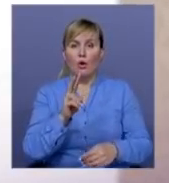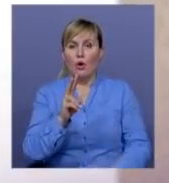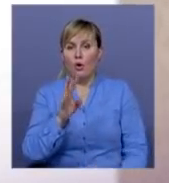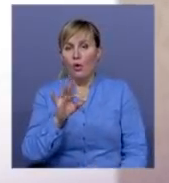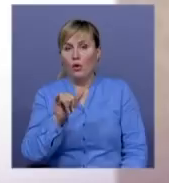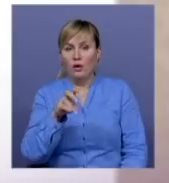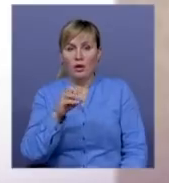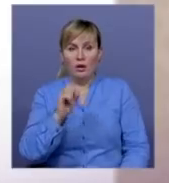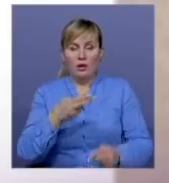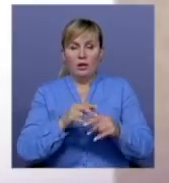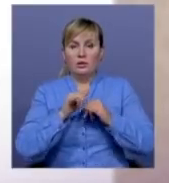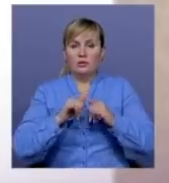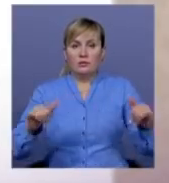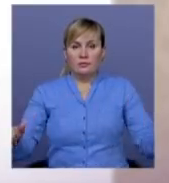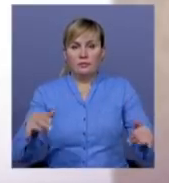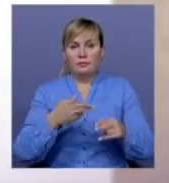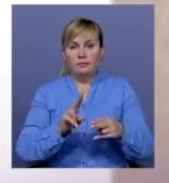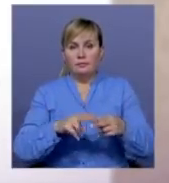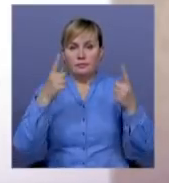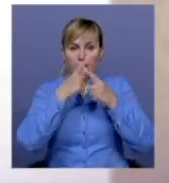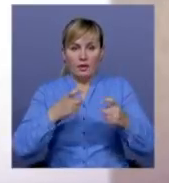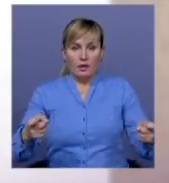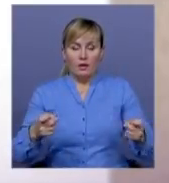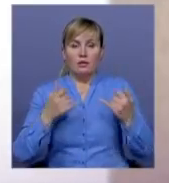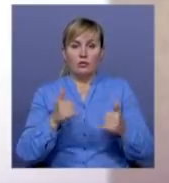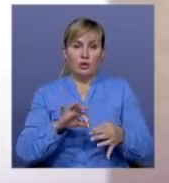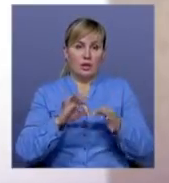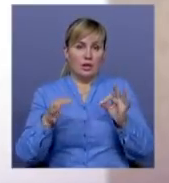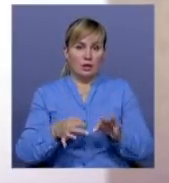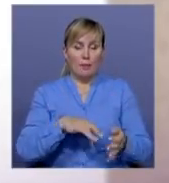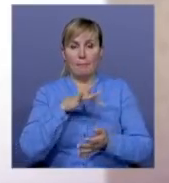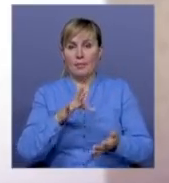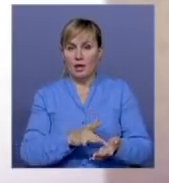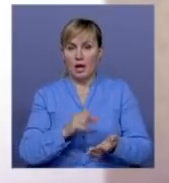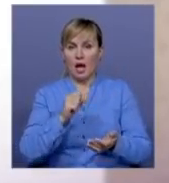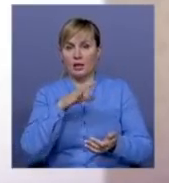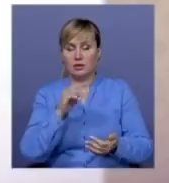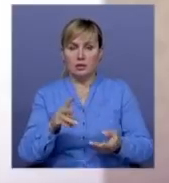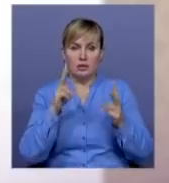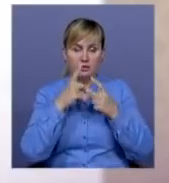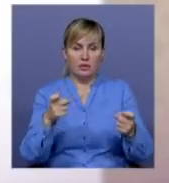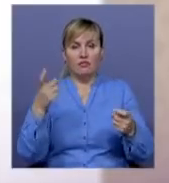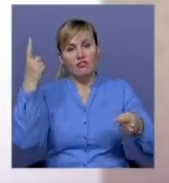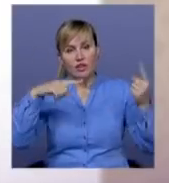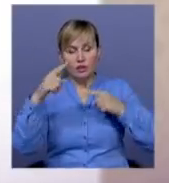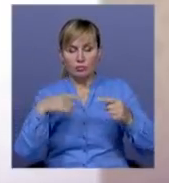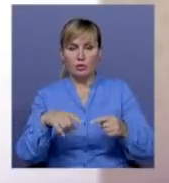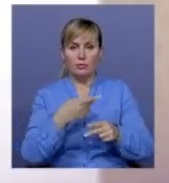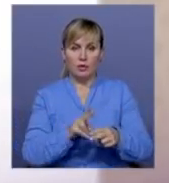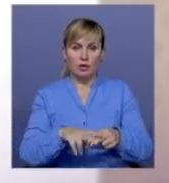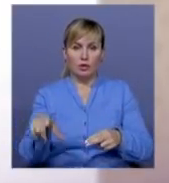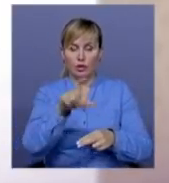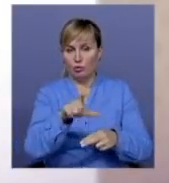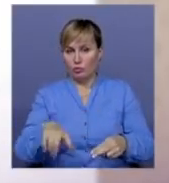откуда распространяется инфекция. Но эти данные пресс-секретарь главы мегаполиса Асет Мукажанов назвал фейком и призвал использовать